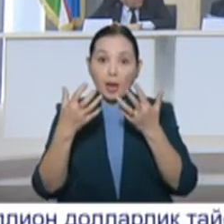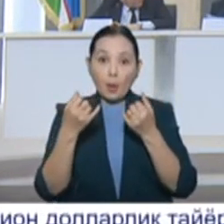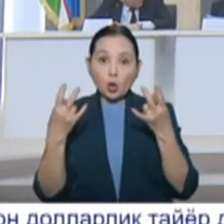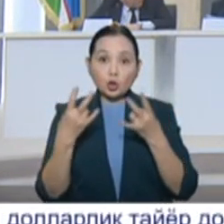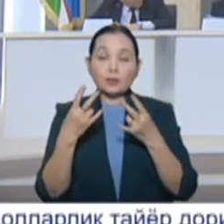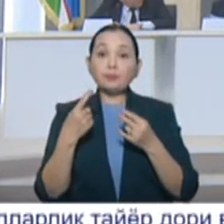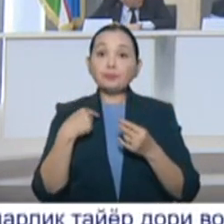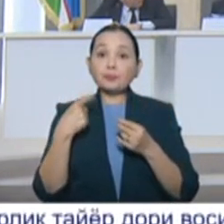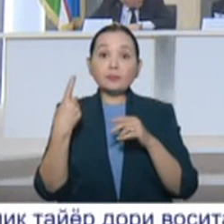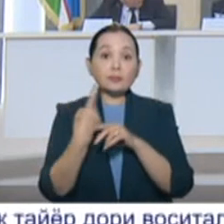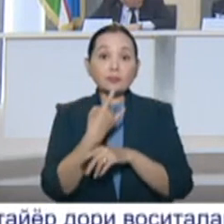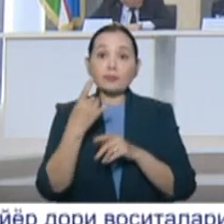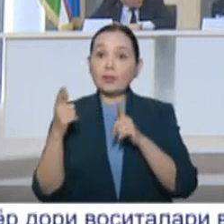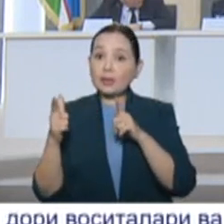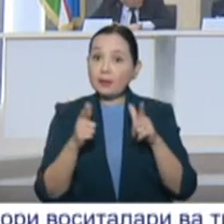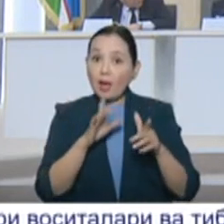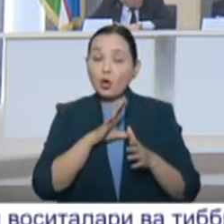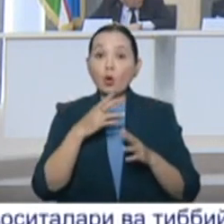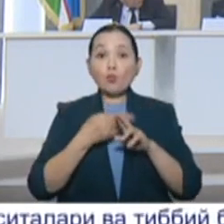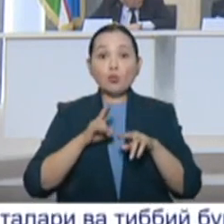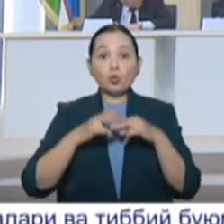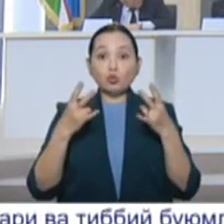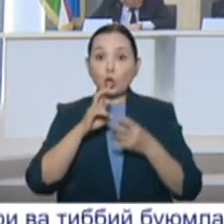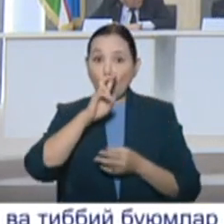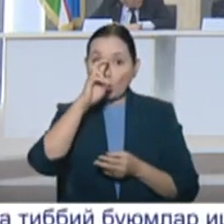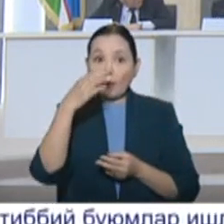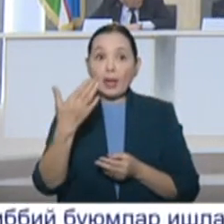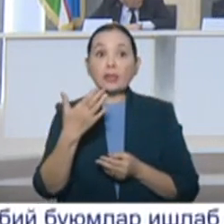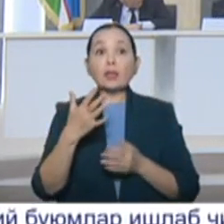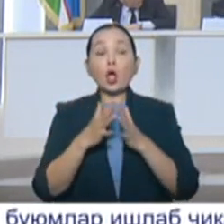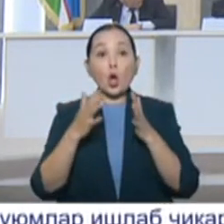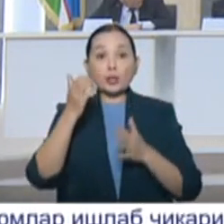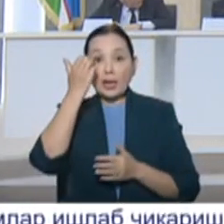dastlabkilar tayyor. Biz bu uchun mana hukumatimizga nihoyat katta